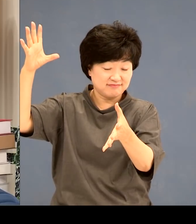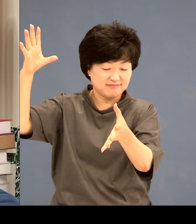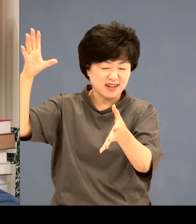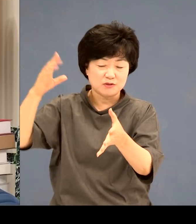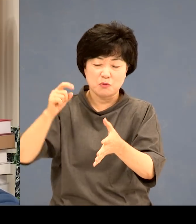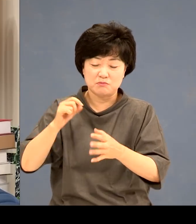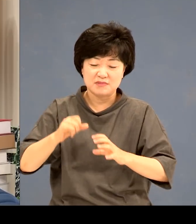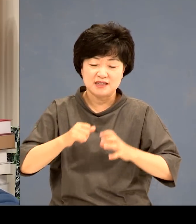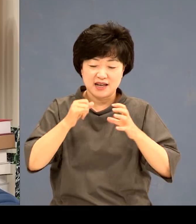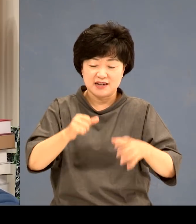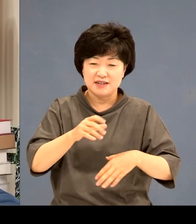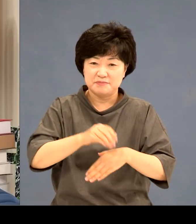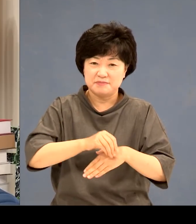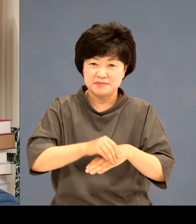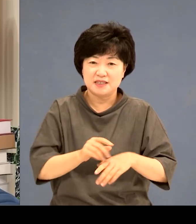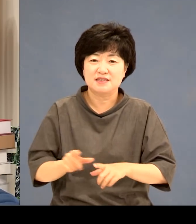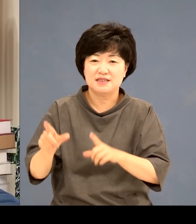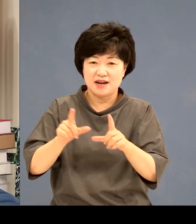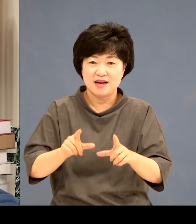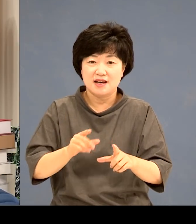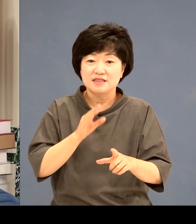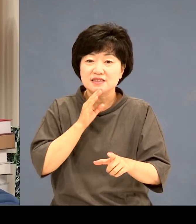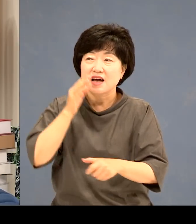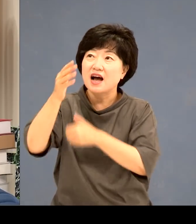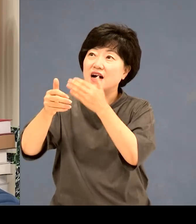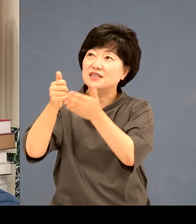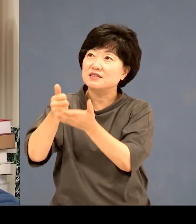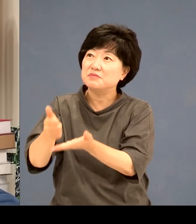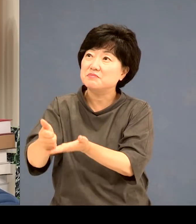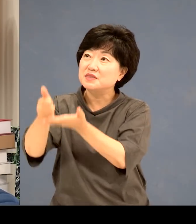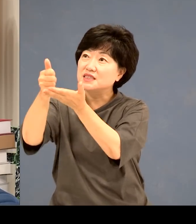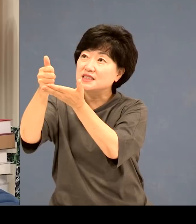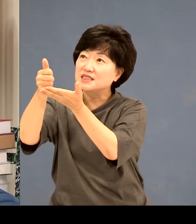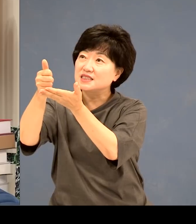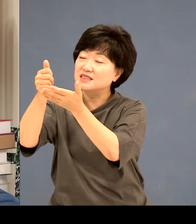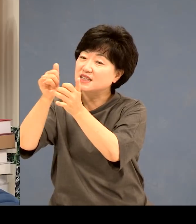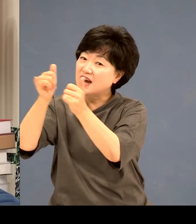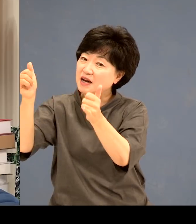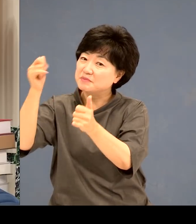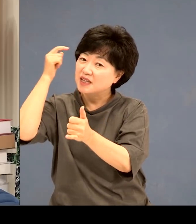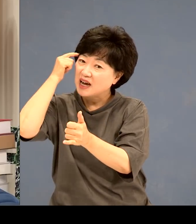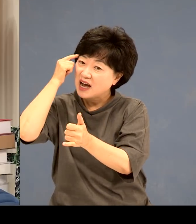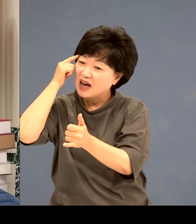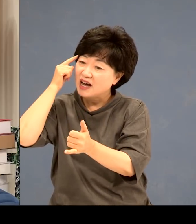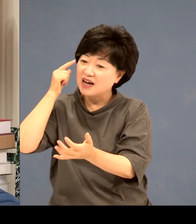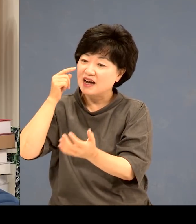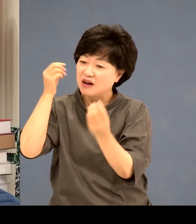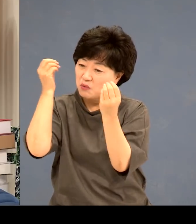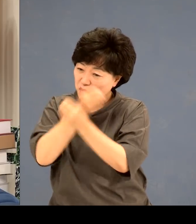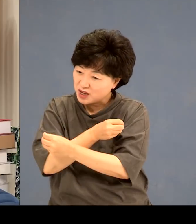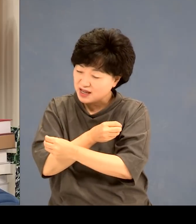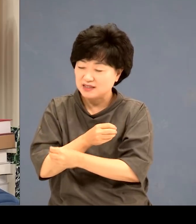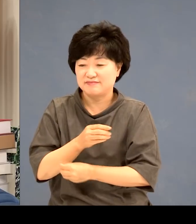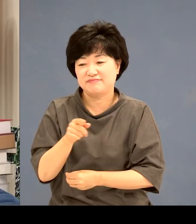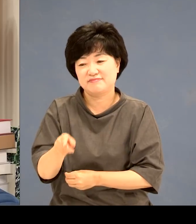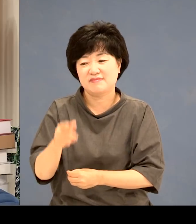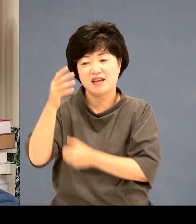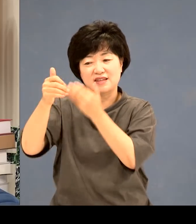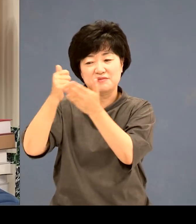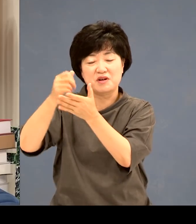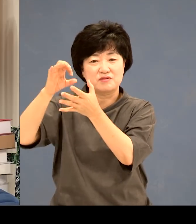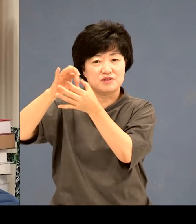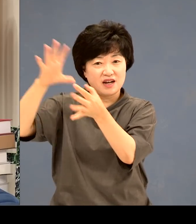거룩한 땅, 성지 네. 그래서 하나님과 이렇게 정말 하나님을 잘 믿는 분들이라고 네. 생각을 하지만